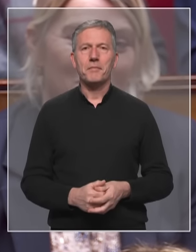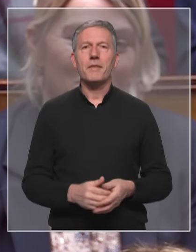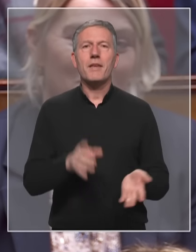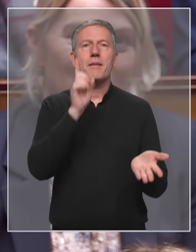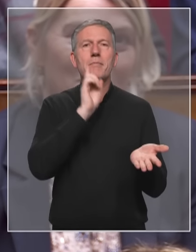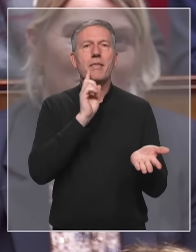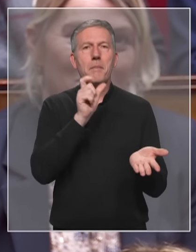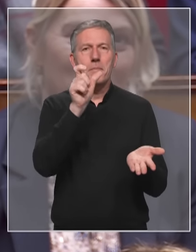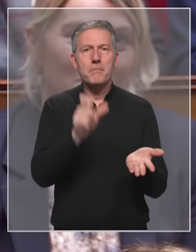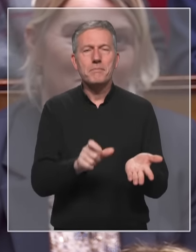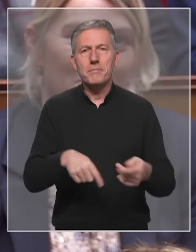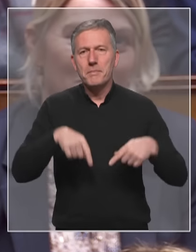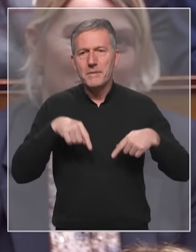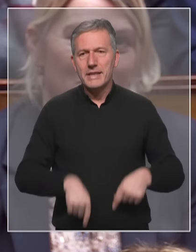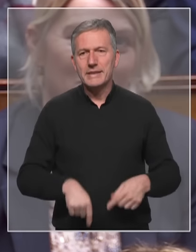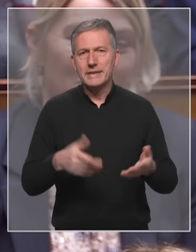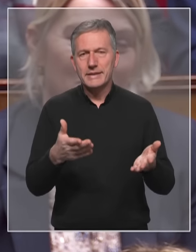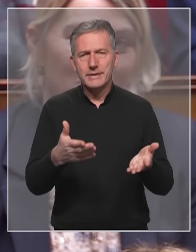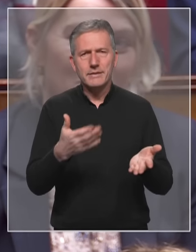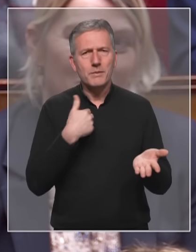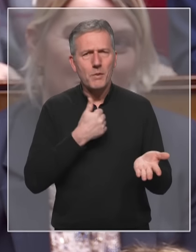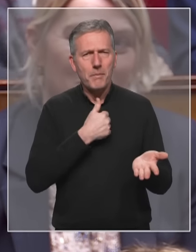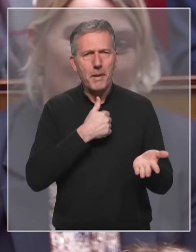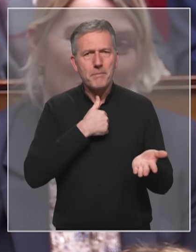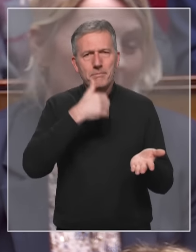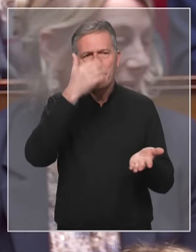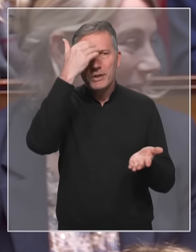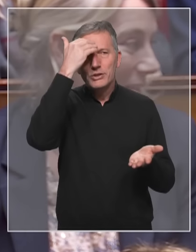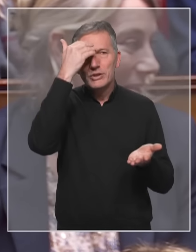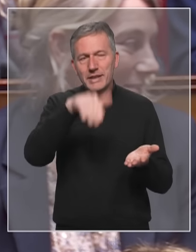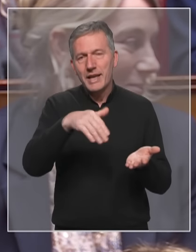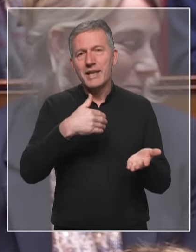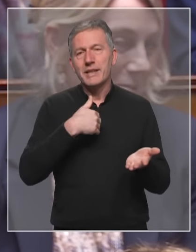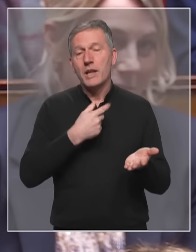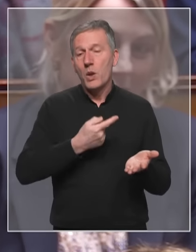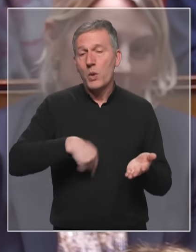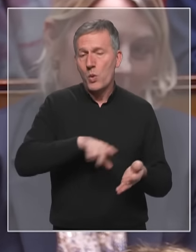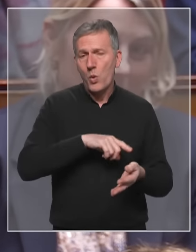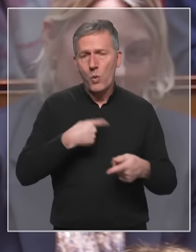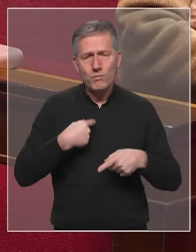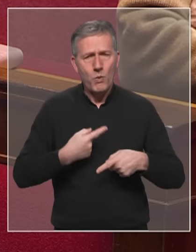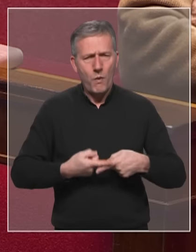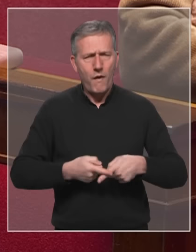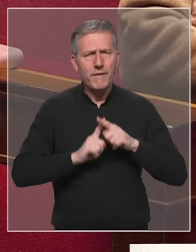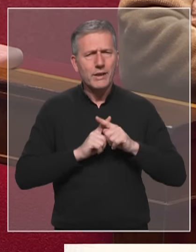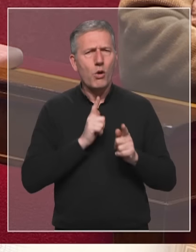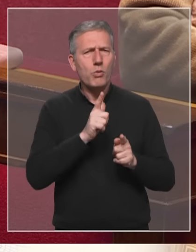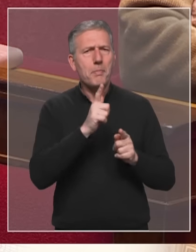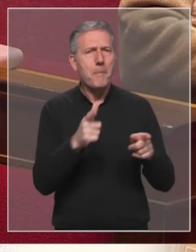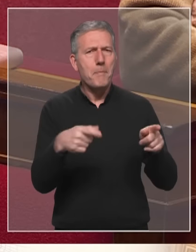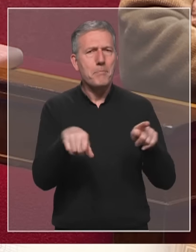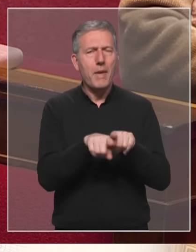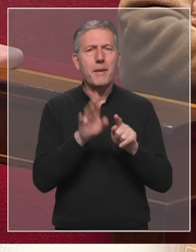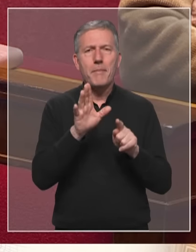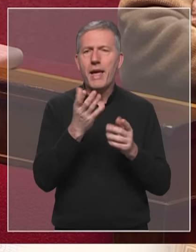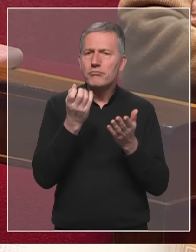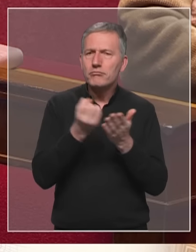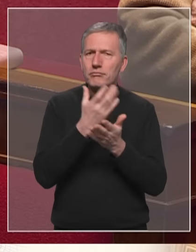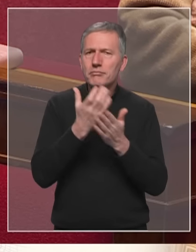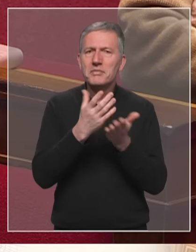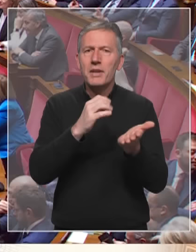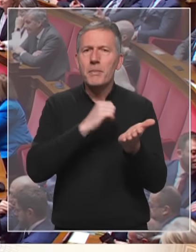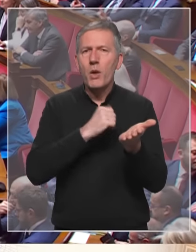Madame la ministre, je le sais, nous partageons ces convictions. Pouvez-vous nous préciser les priorités